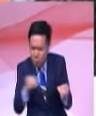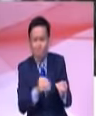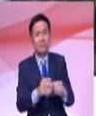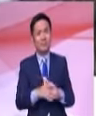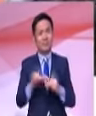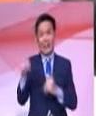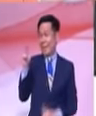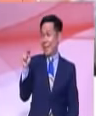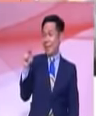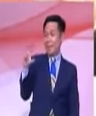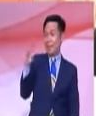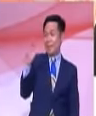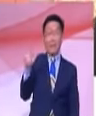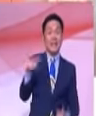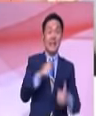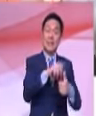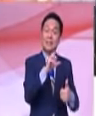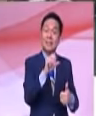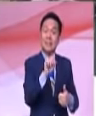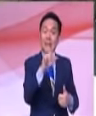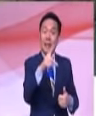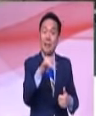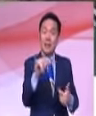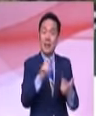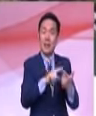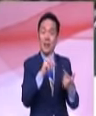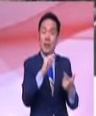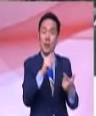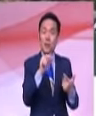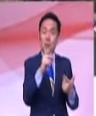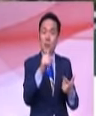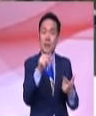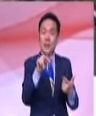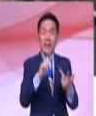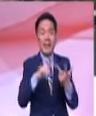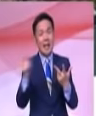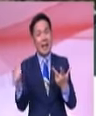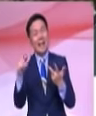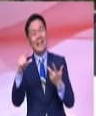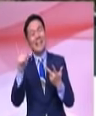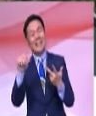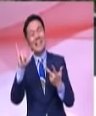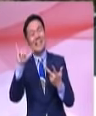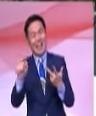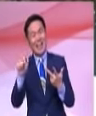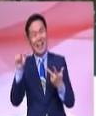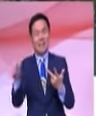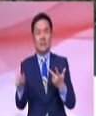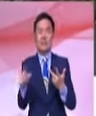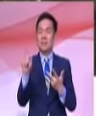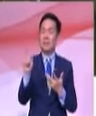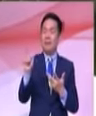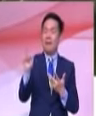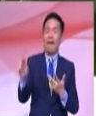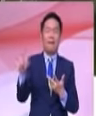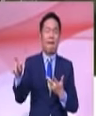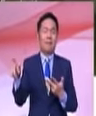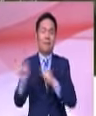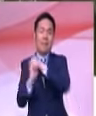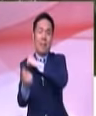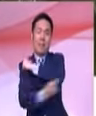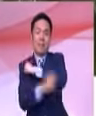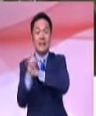selepas melawat Pulau Sapi, Manukan dan Pusat Penyelidikan Ekologi Marin di Pulau Gaya Taman Tunku Abdul Rahman.